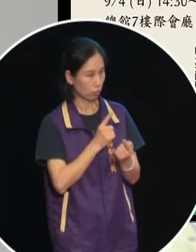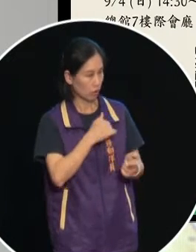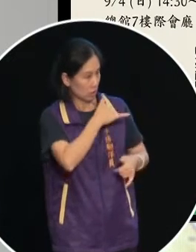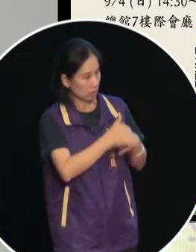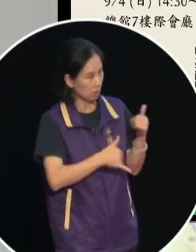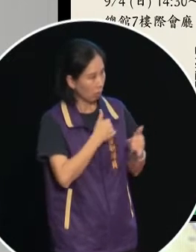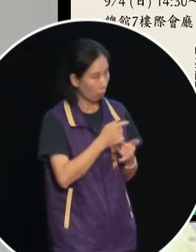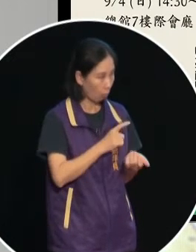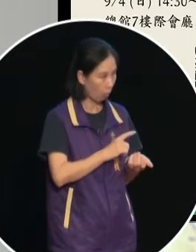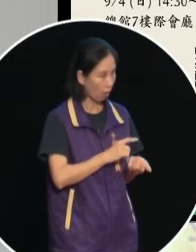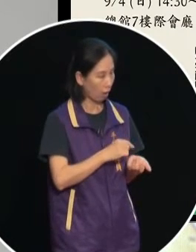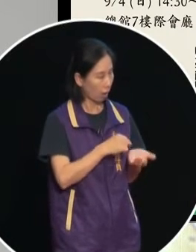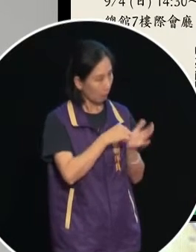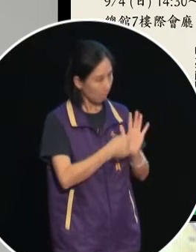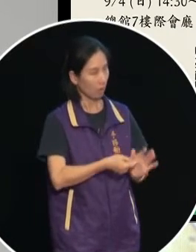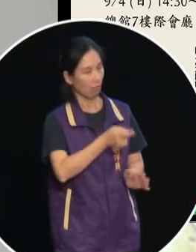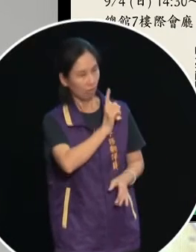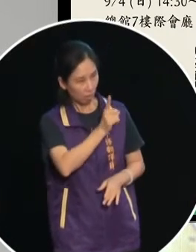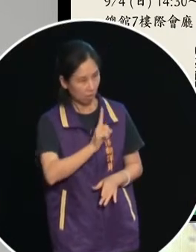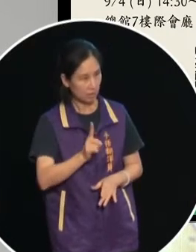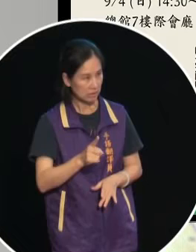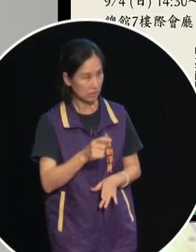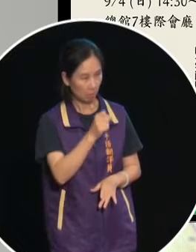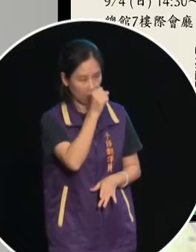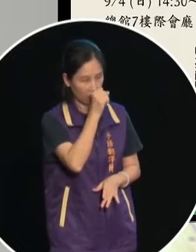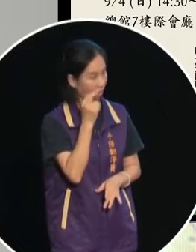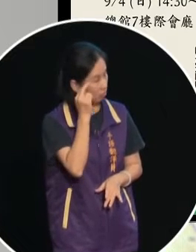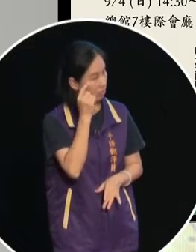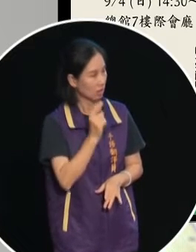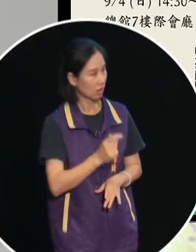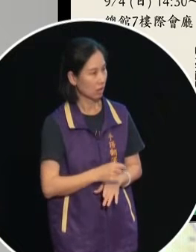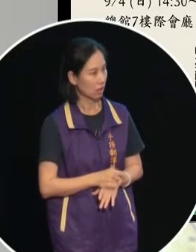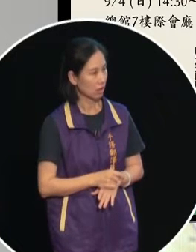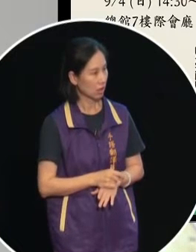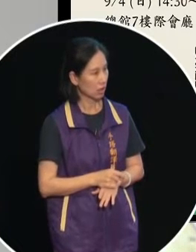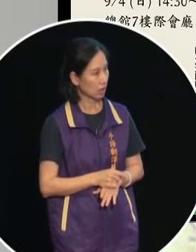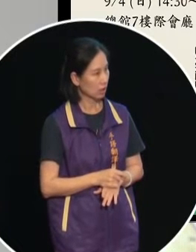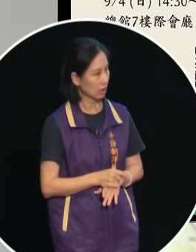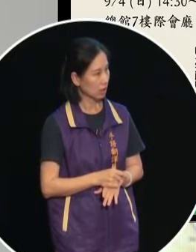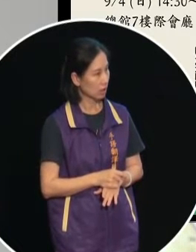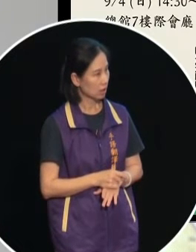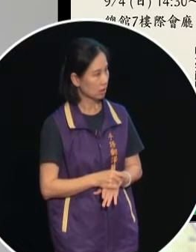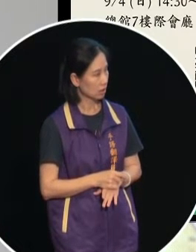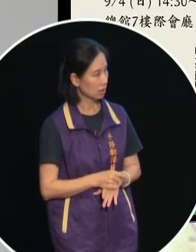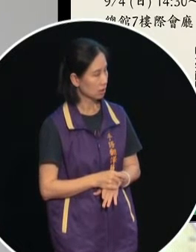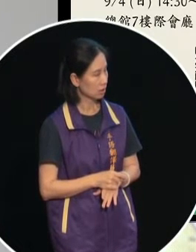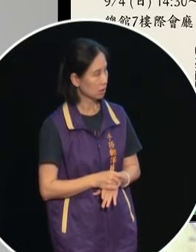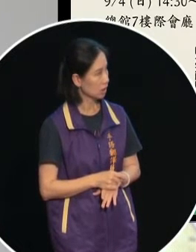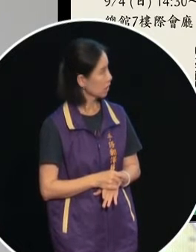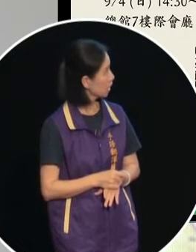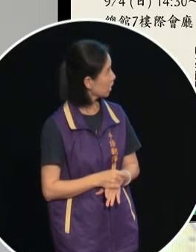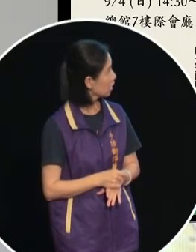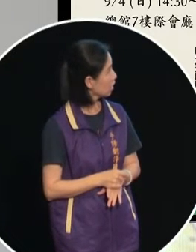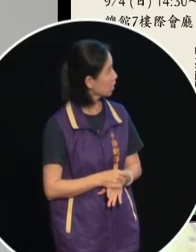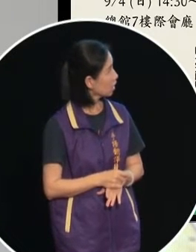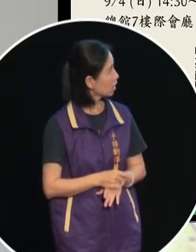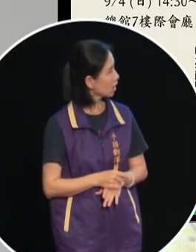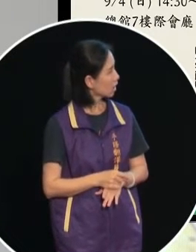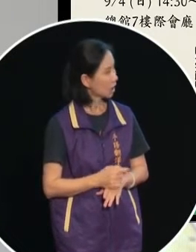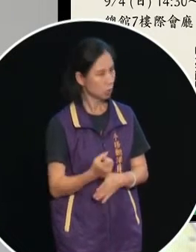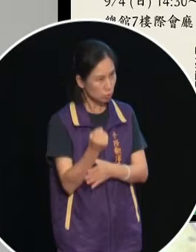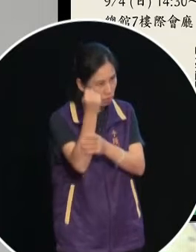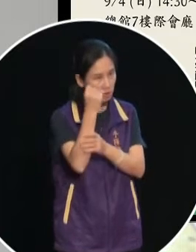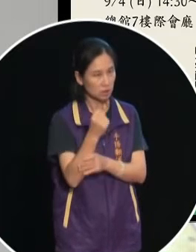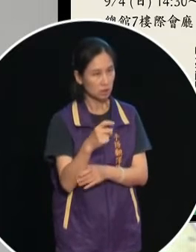就是外国人喜欢台湾的国家理念或者是社会文化的那些表现，然后觉得好感支持公